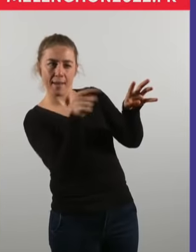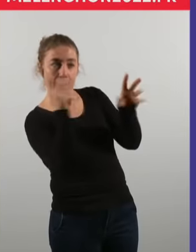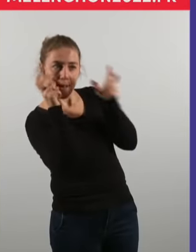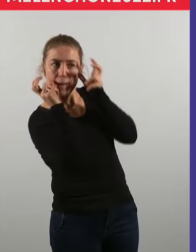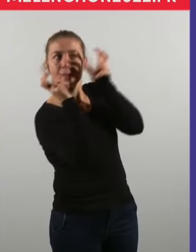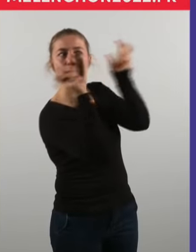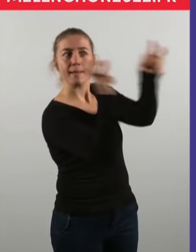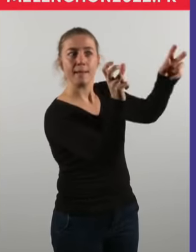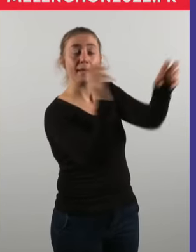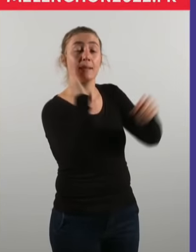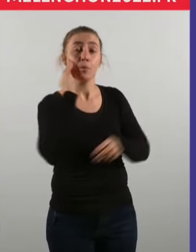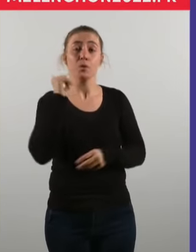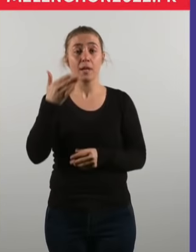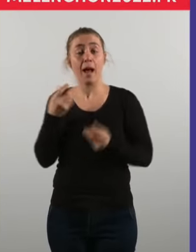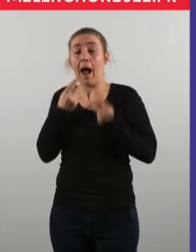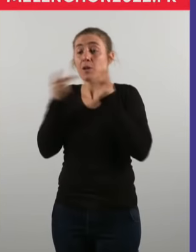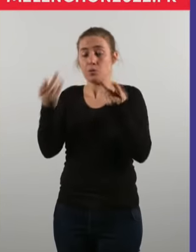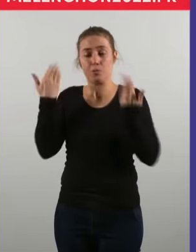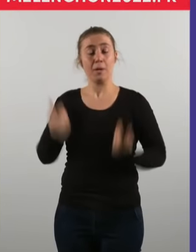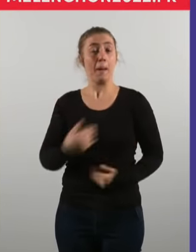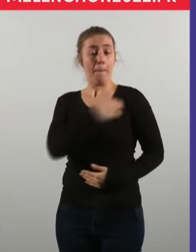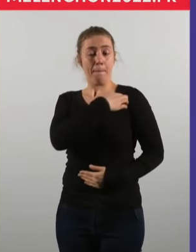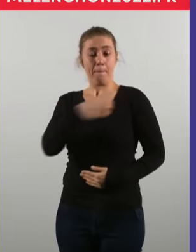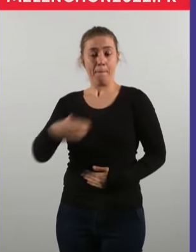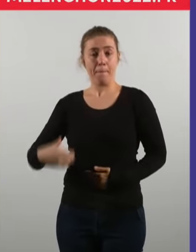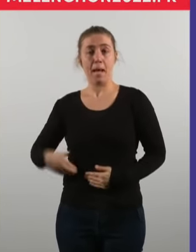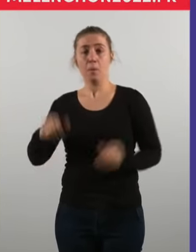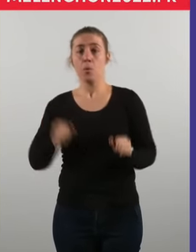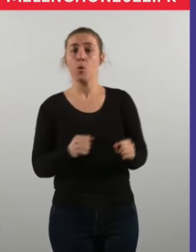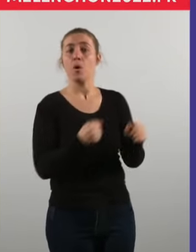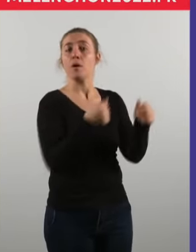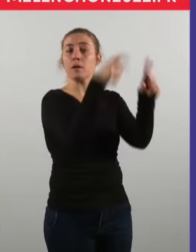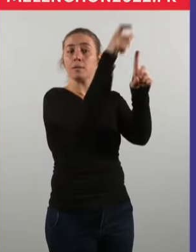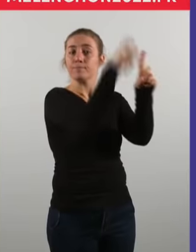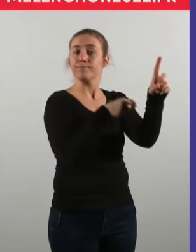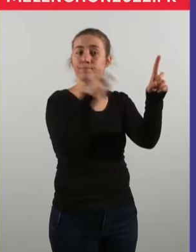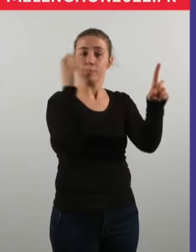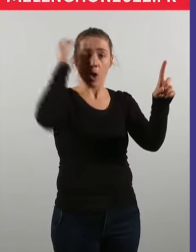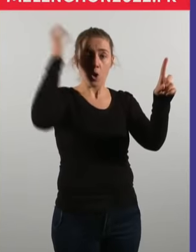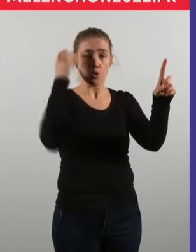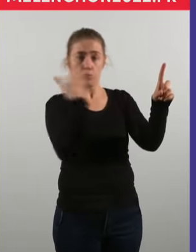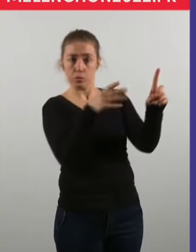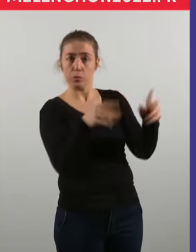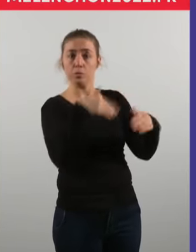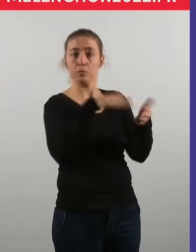vous annonce, en tant que maire, apporter mon parrainage à la candidature de Jean-Luc Mélenchon